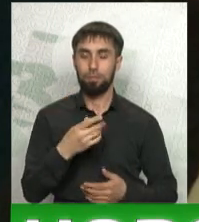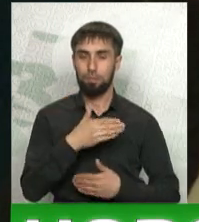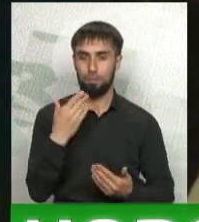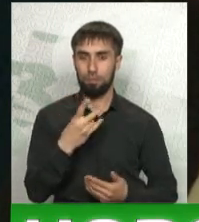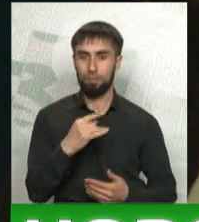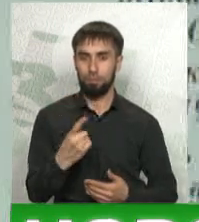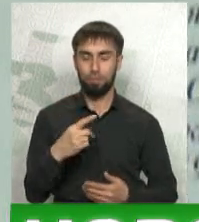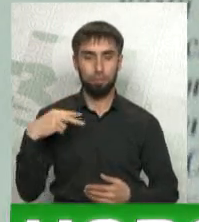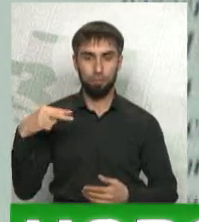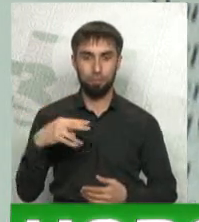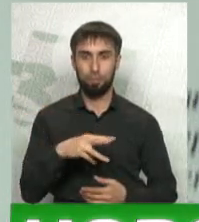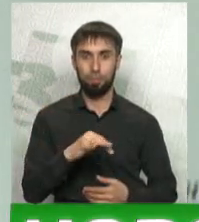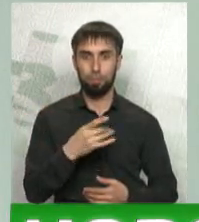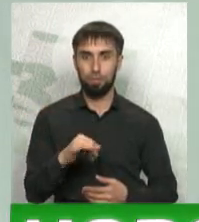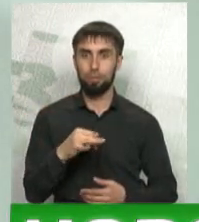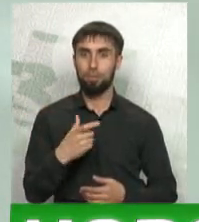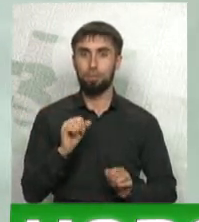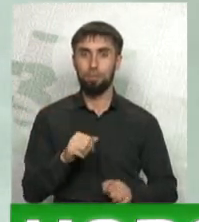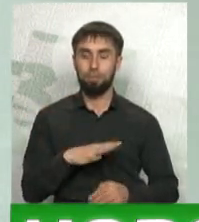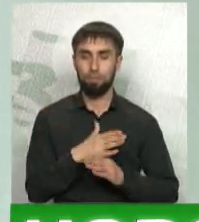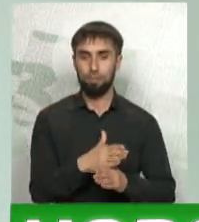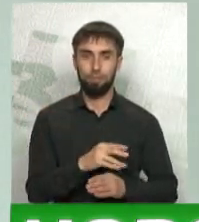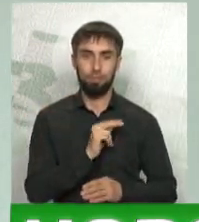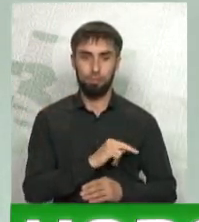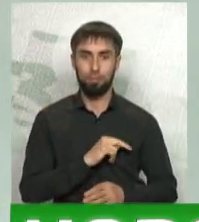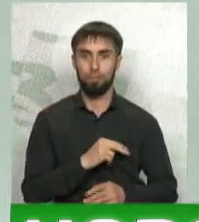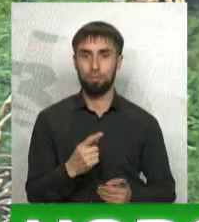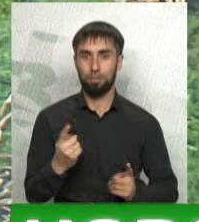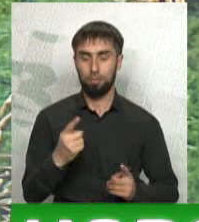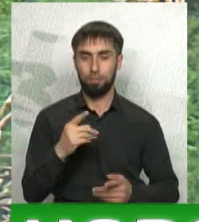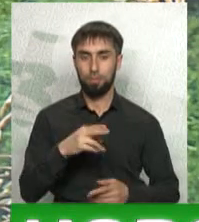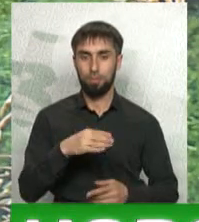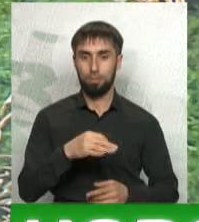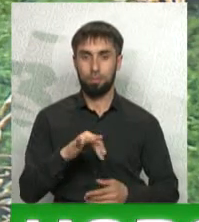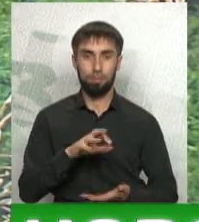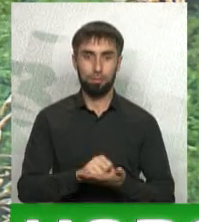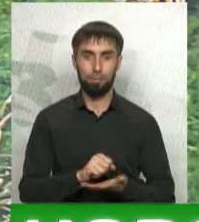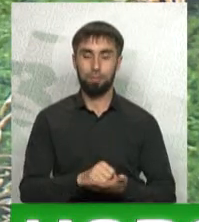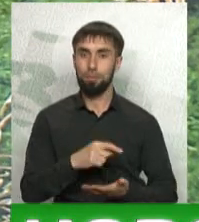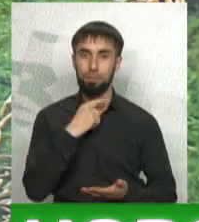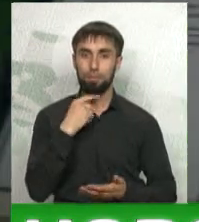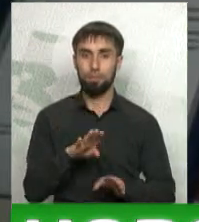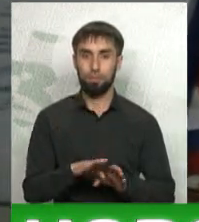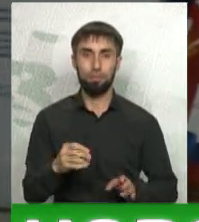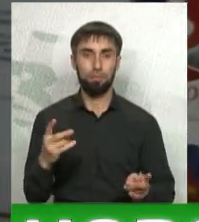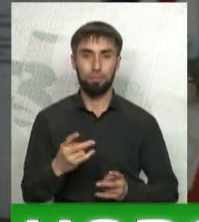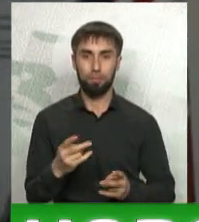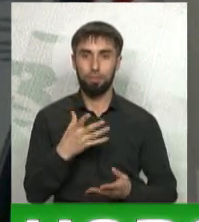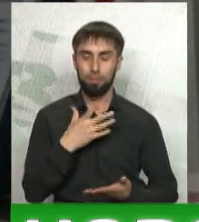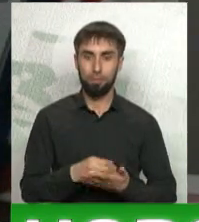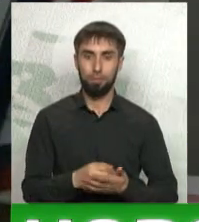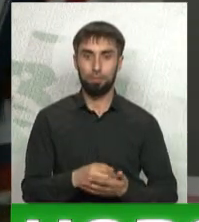ни одного литературного музея где могли бы хранить работы выдающихся творческих деятелей ингушетия также нуждается в